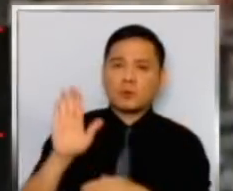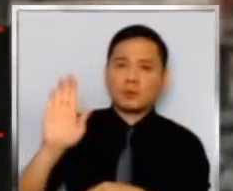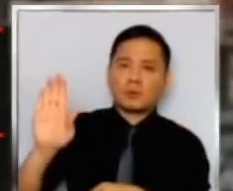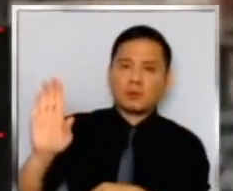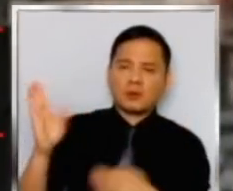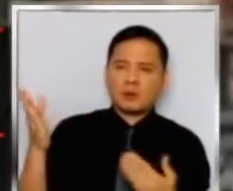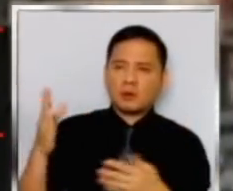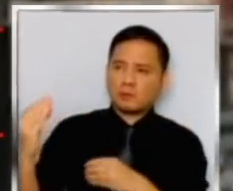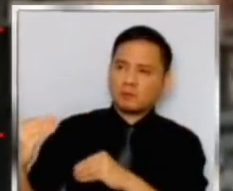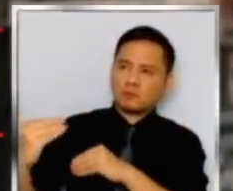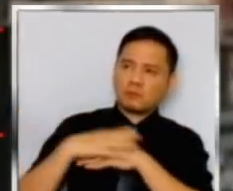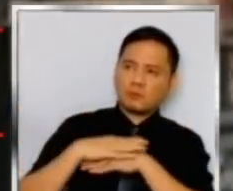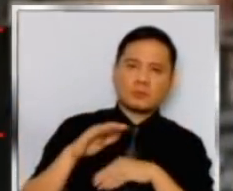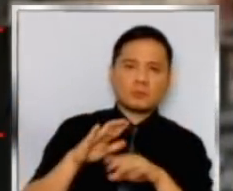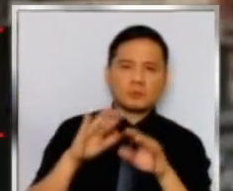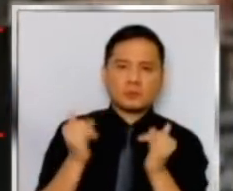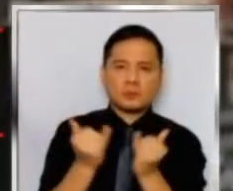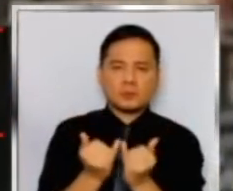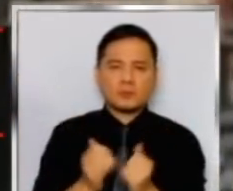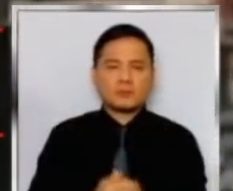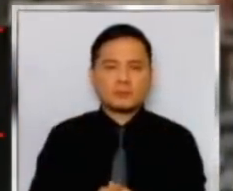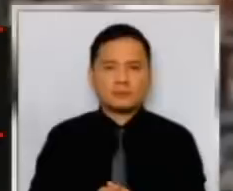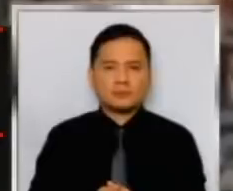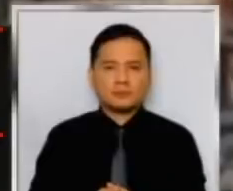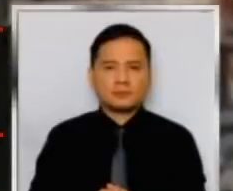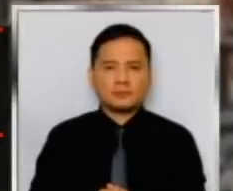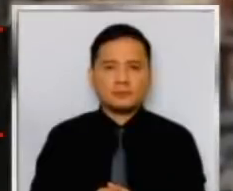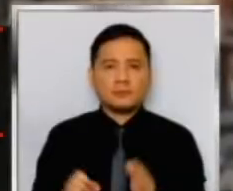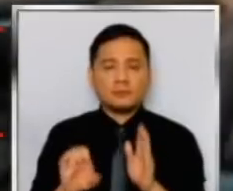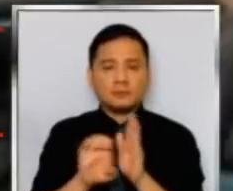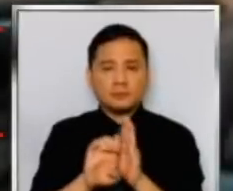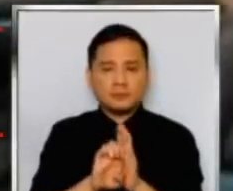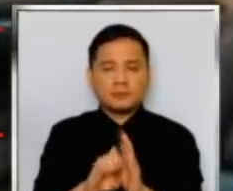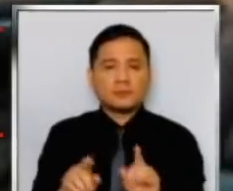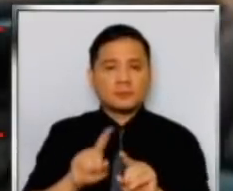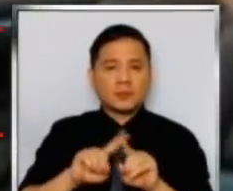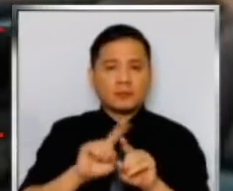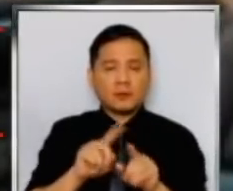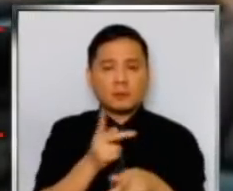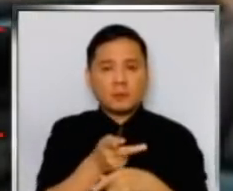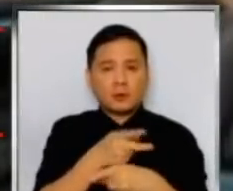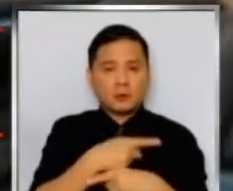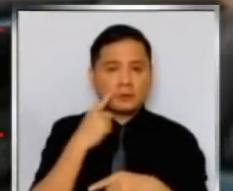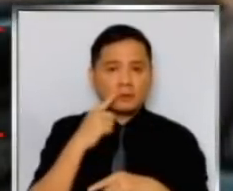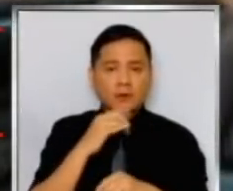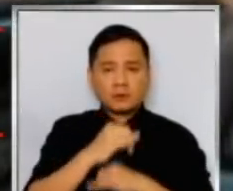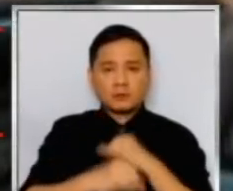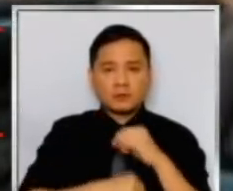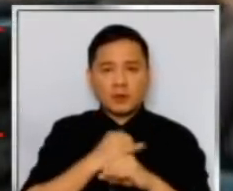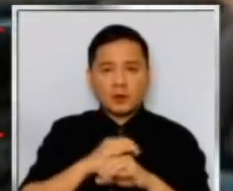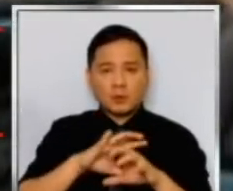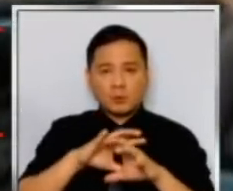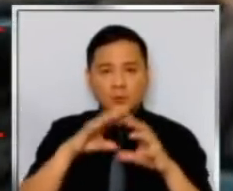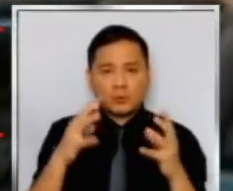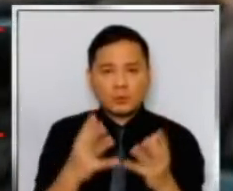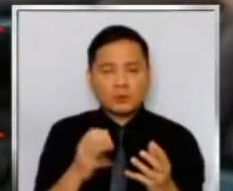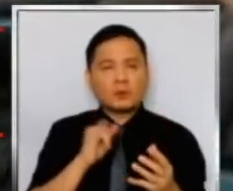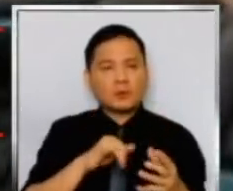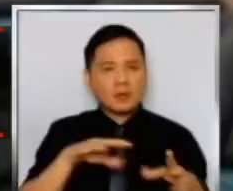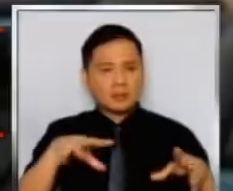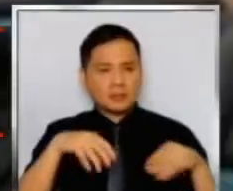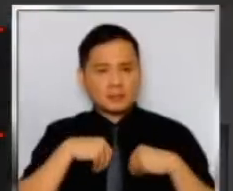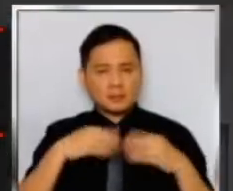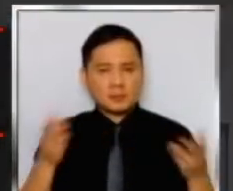ano talaga ang galaw ng presyo ng petroleum products sa international market, silang i-adapt natin o kaya